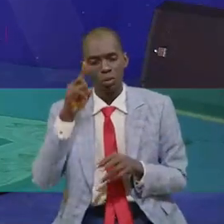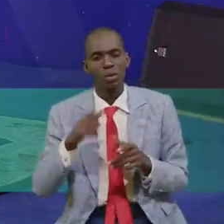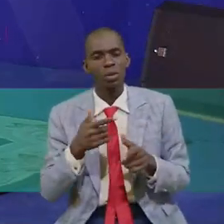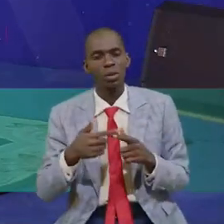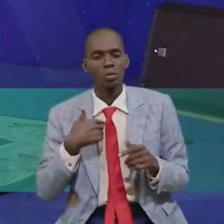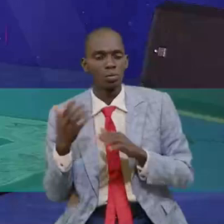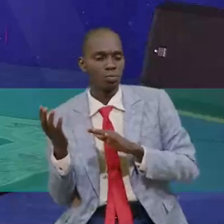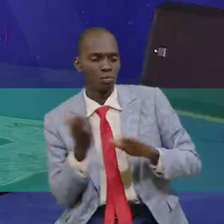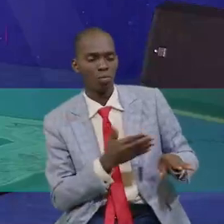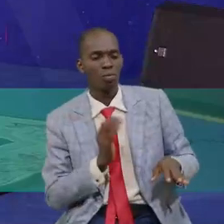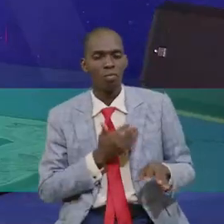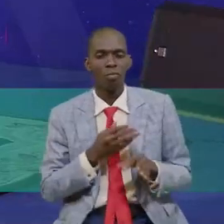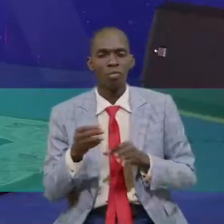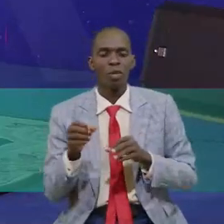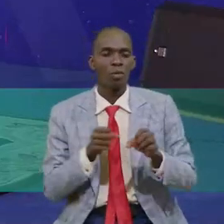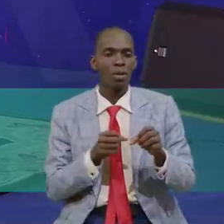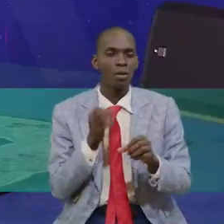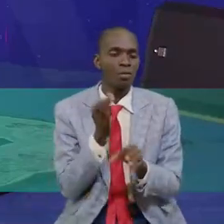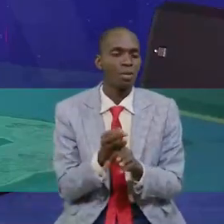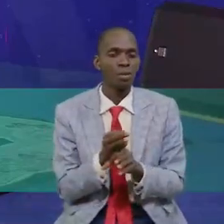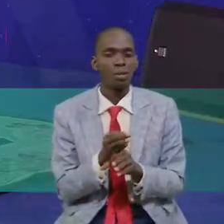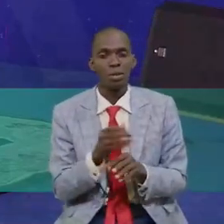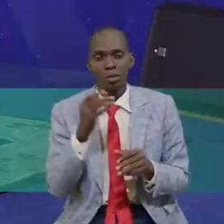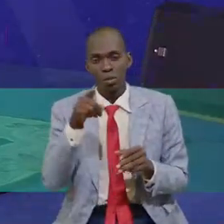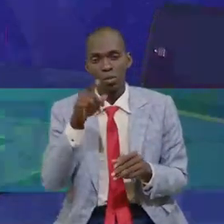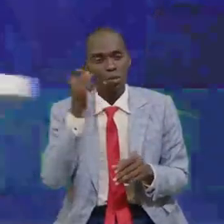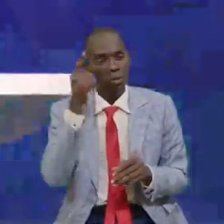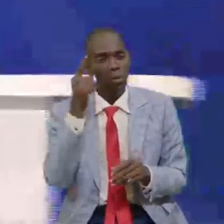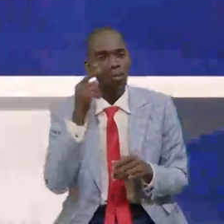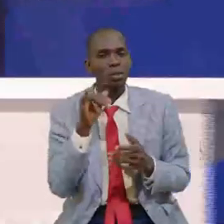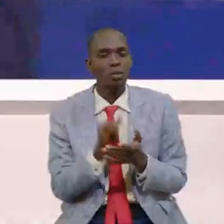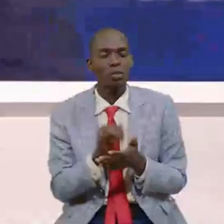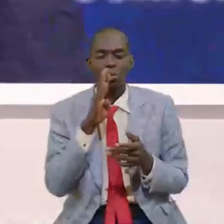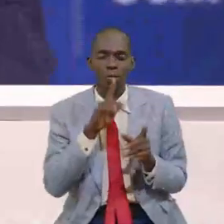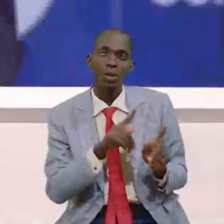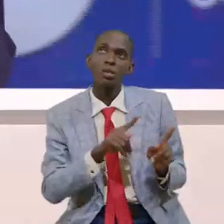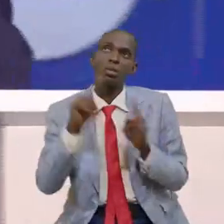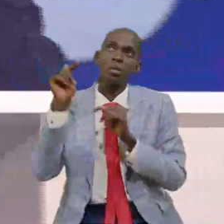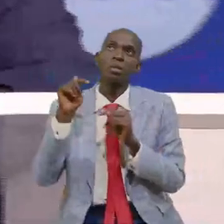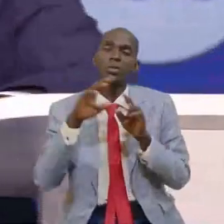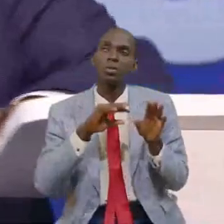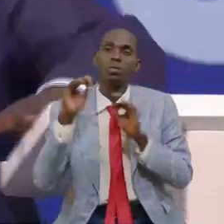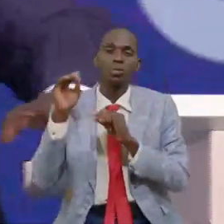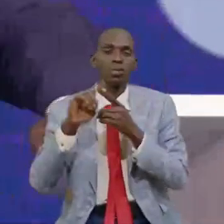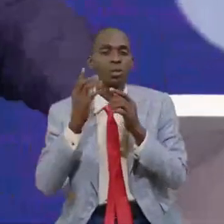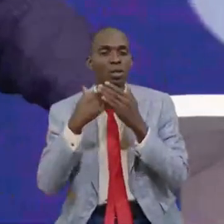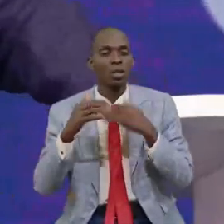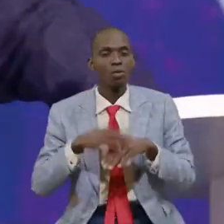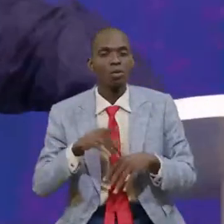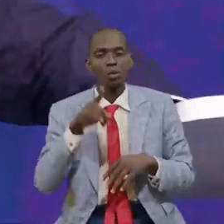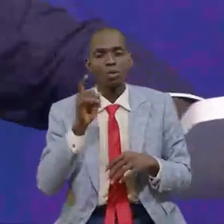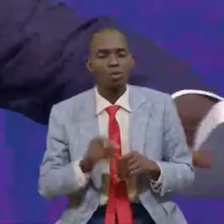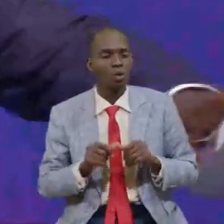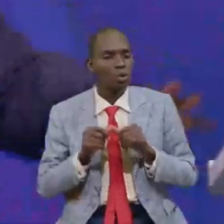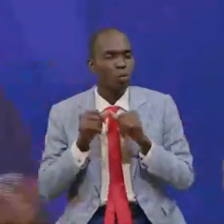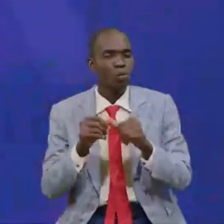vous comprenez, pour être enlevé, pour aller à l'enlèvement, nous devons nous attacher à cette foi. Toute autre chose